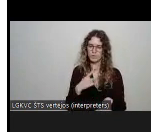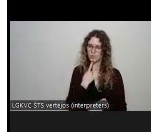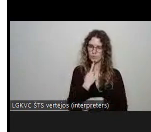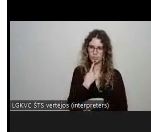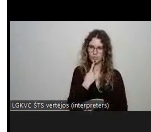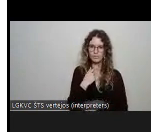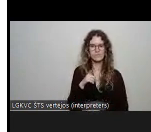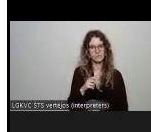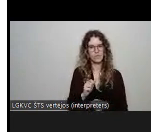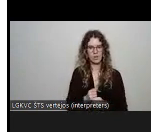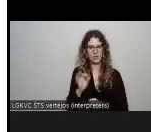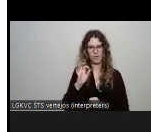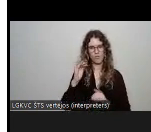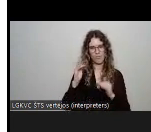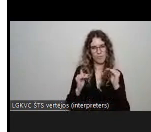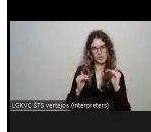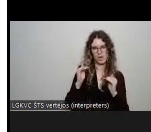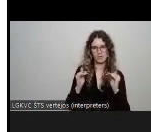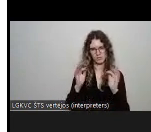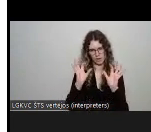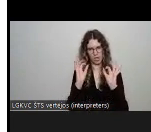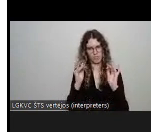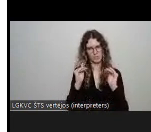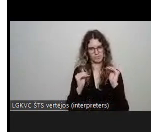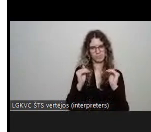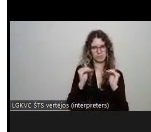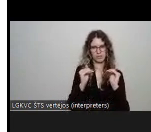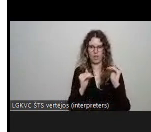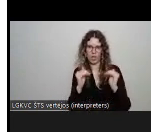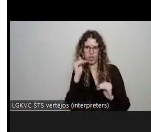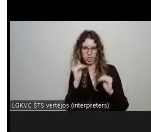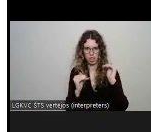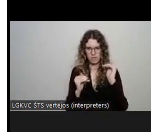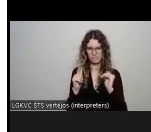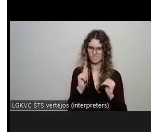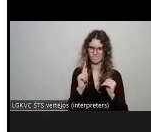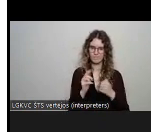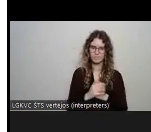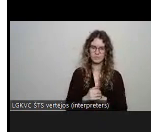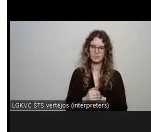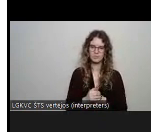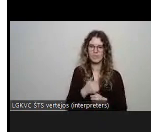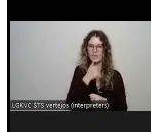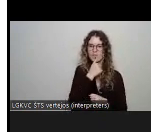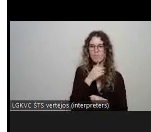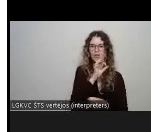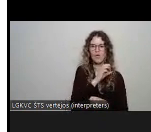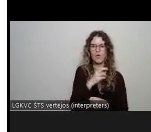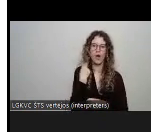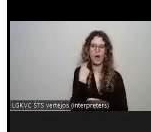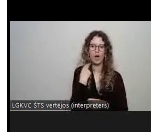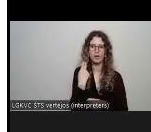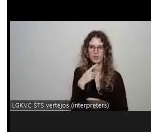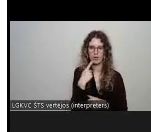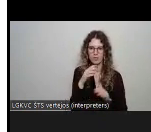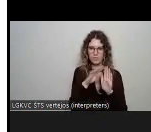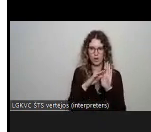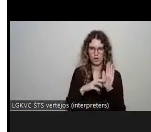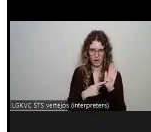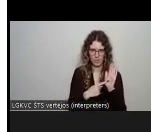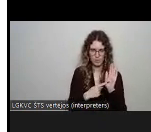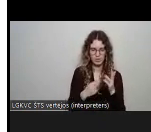tikrą pusiausvyrą ir jos išlaikymą, kad nebūtų perlenkta. Jeigu kalbėsime apie anglų kalbos programą, tai